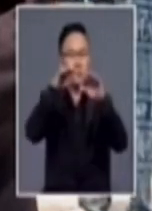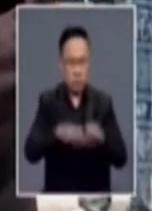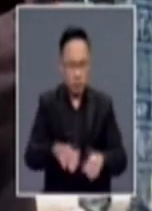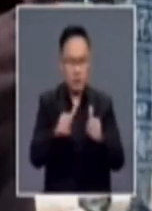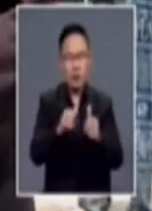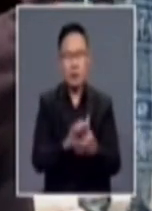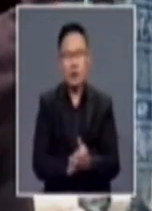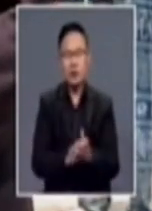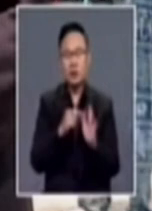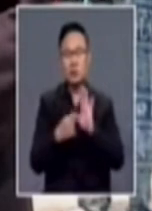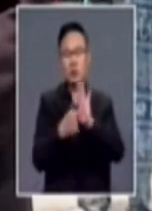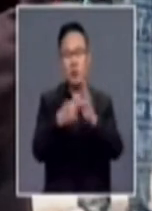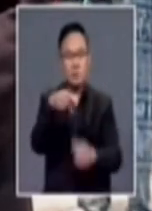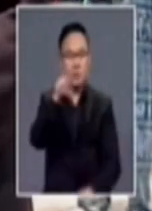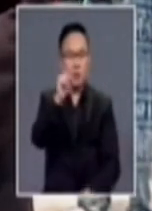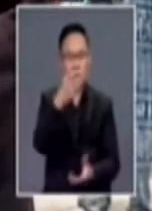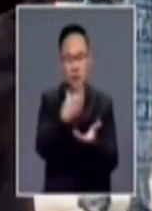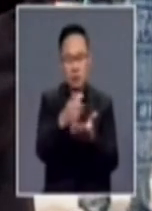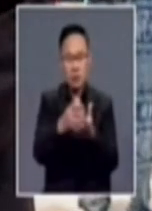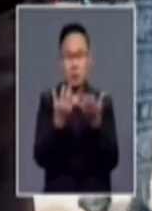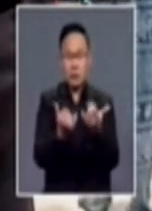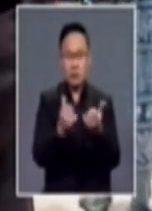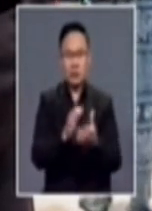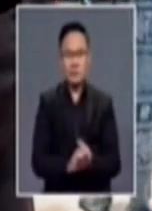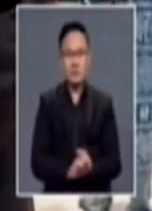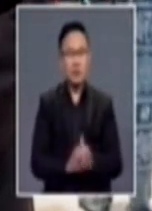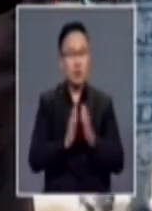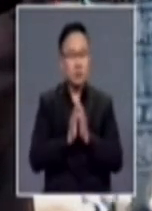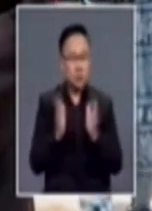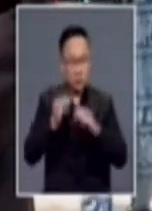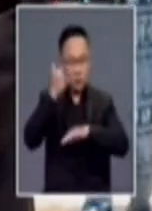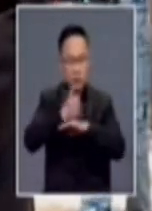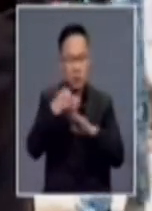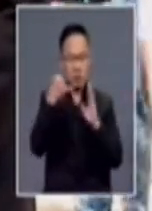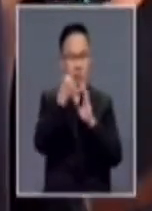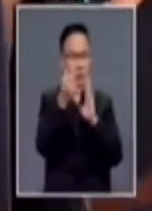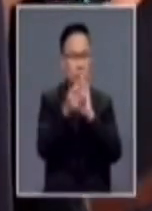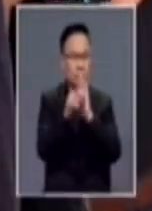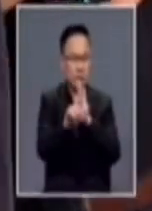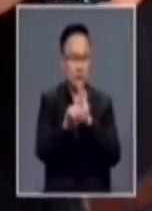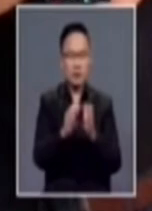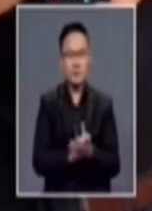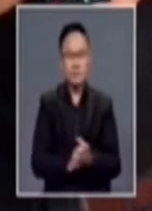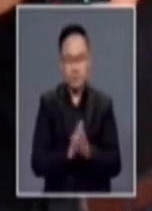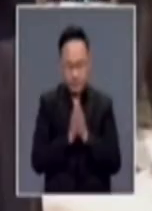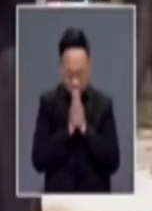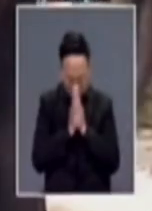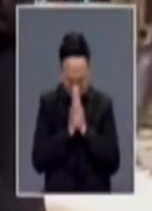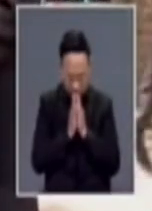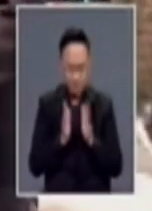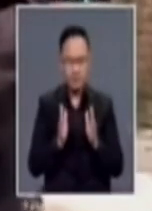นี่ก็ถือว่าเป็นประโยชน์สำหรับคุณผู้ชมและคุณผู้ฟังเป็นอย่างมากนะคะวันนี้เราขอขอบคุณท่านผู้ว่าราชการจังหวัดพระนครศรีอยุธยาเป็นอย่างมากขอบคุณ